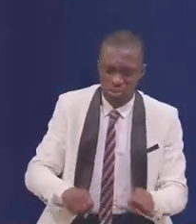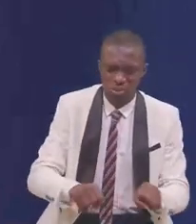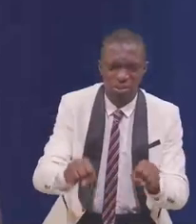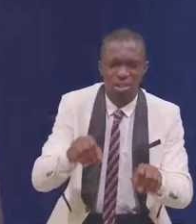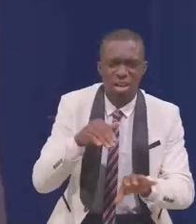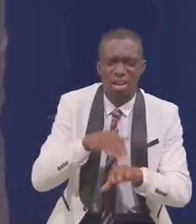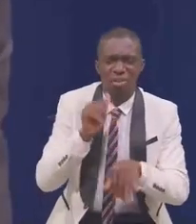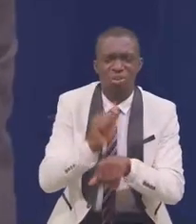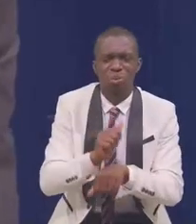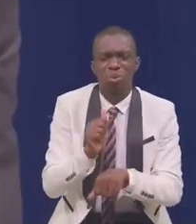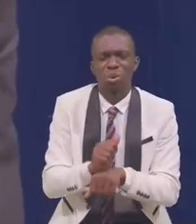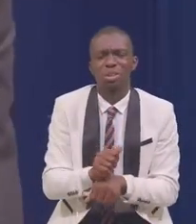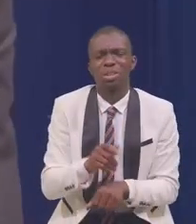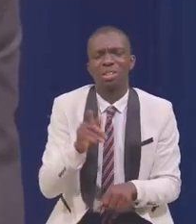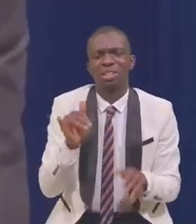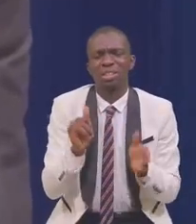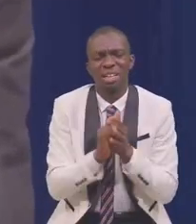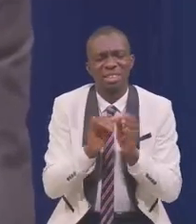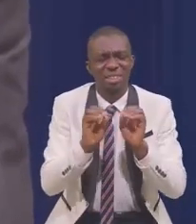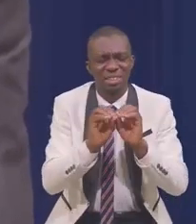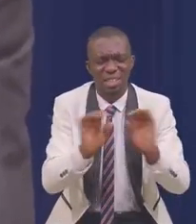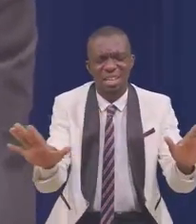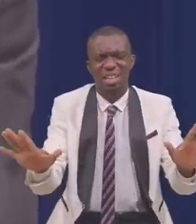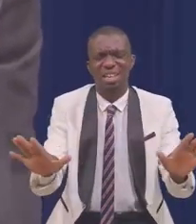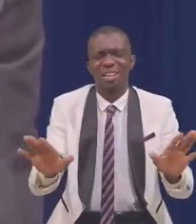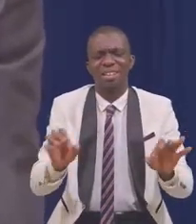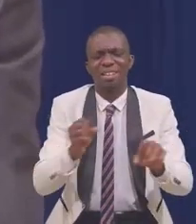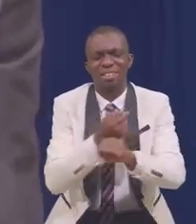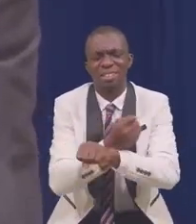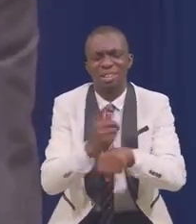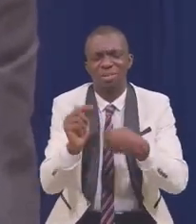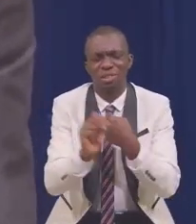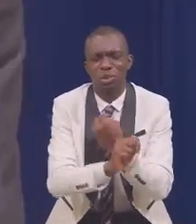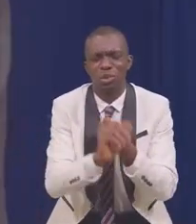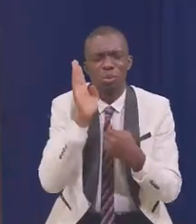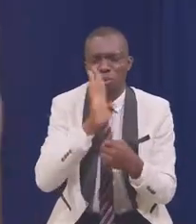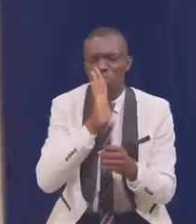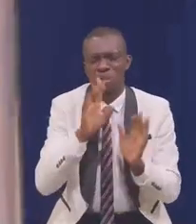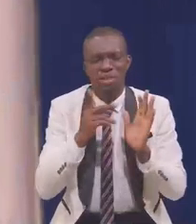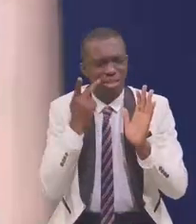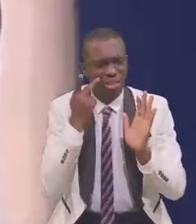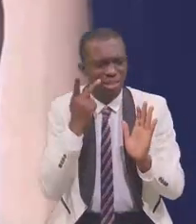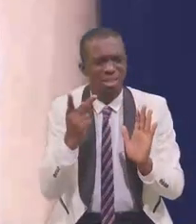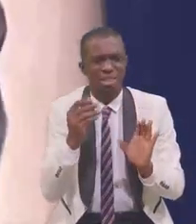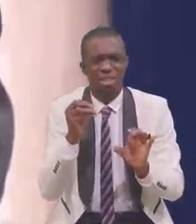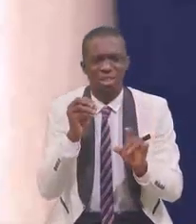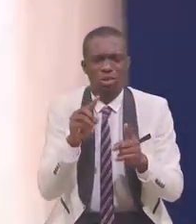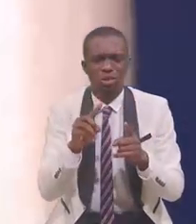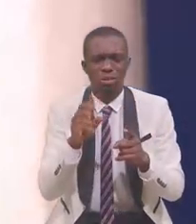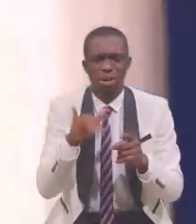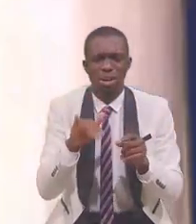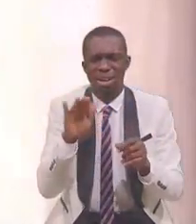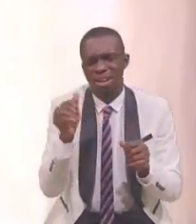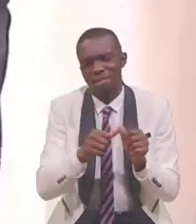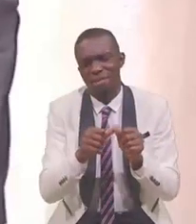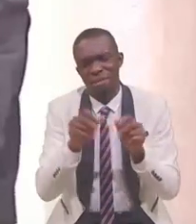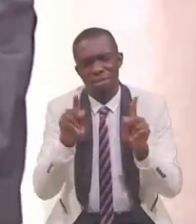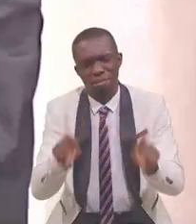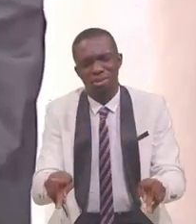cette distinction, cette clarté du salut, que cela soit clair à tous. Après le salut, il y a